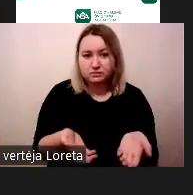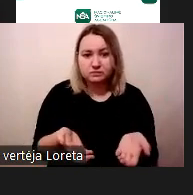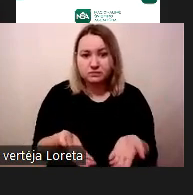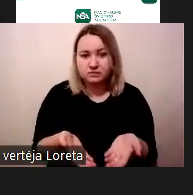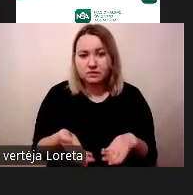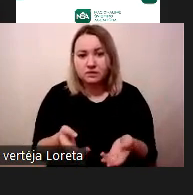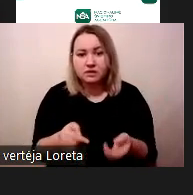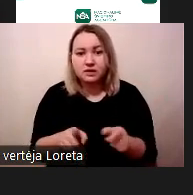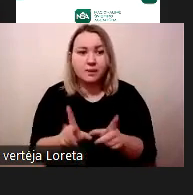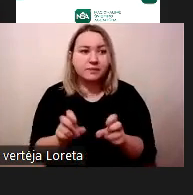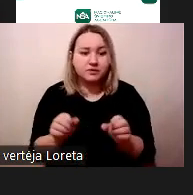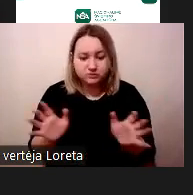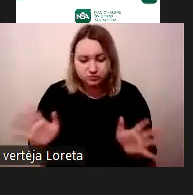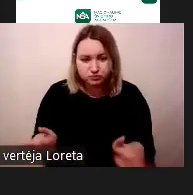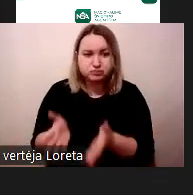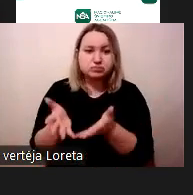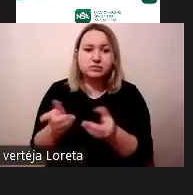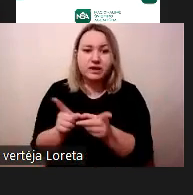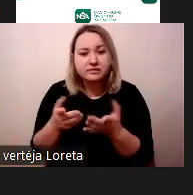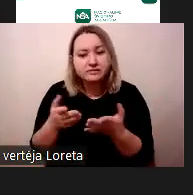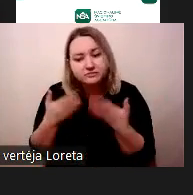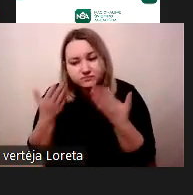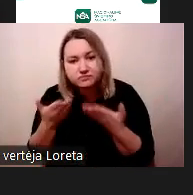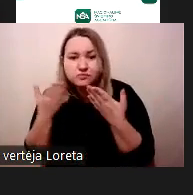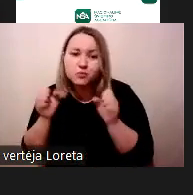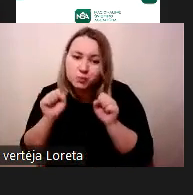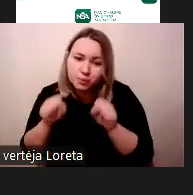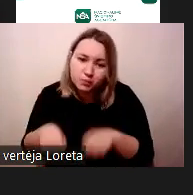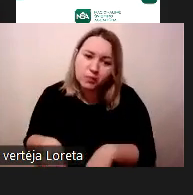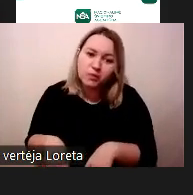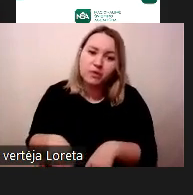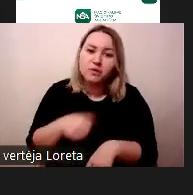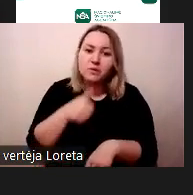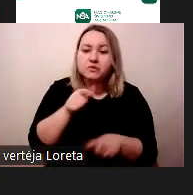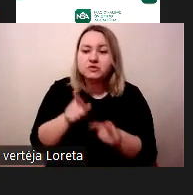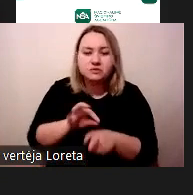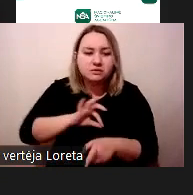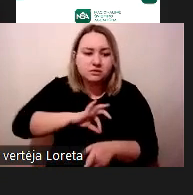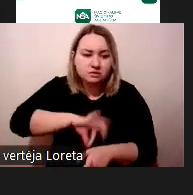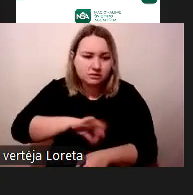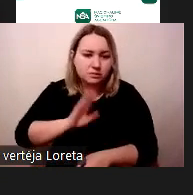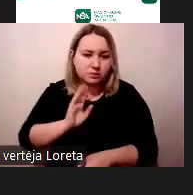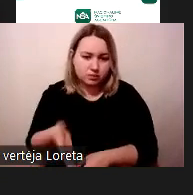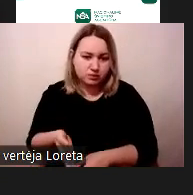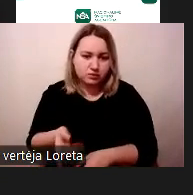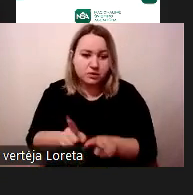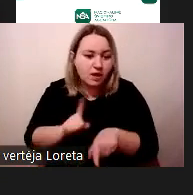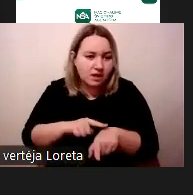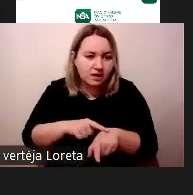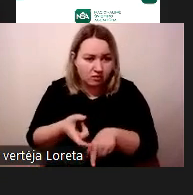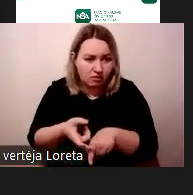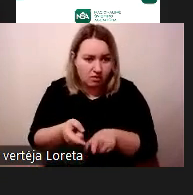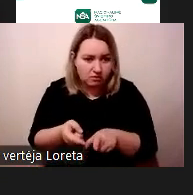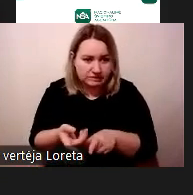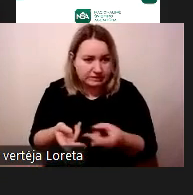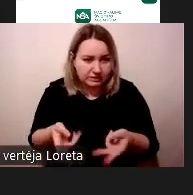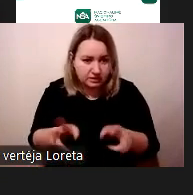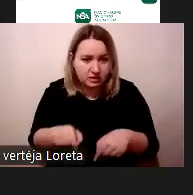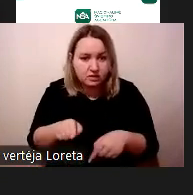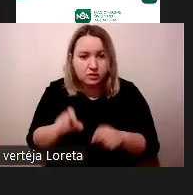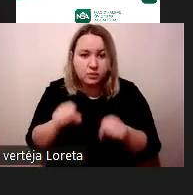Tiesiog paskatinti, skaityti kažką, kas yra naudinga, nereikalauja labai daug laiko. Ir tai gali būti